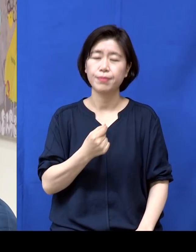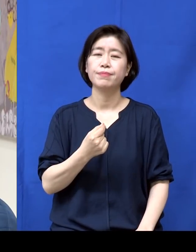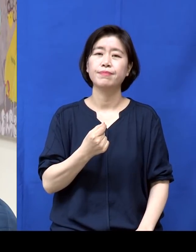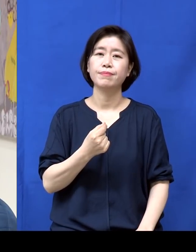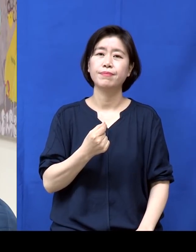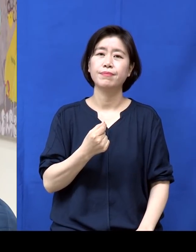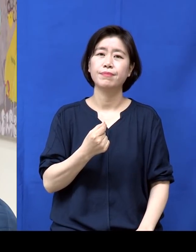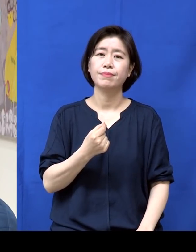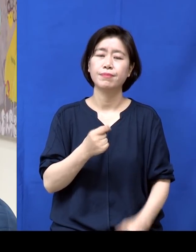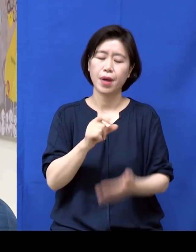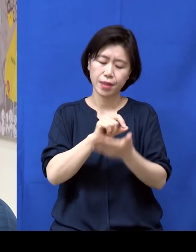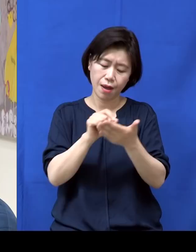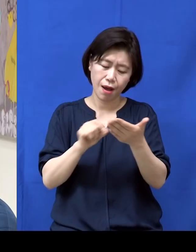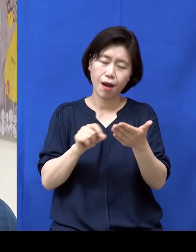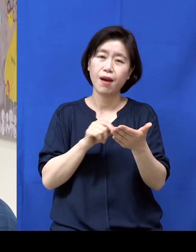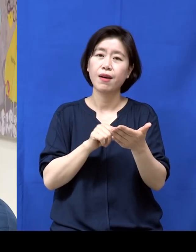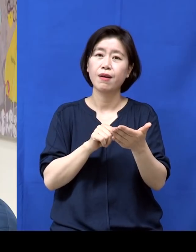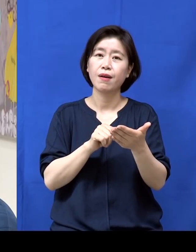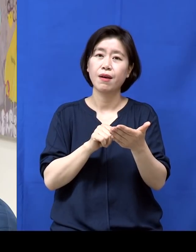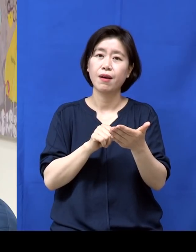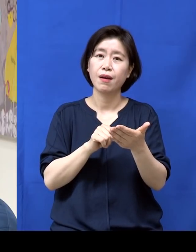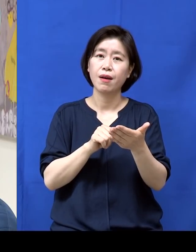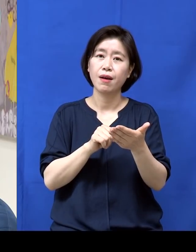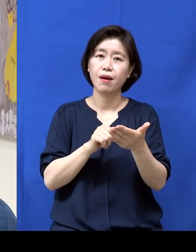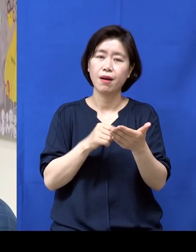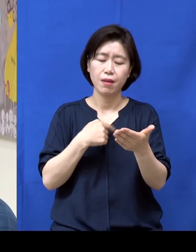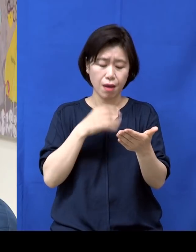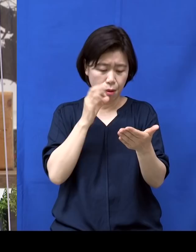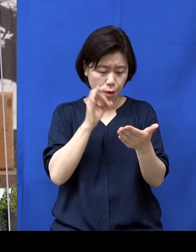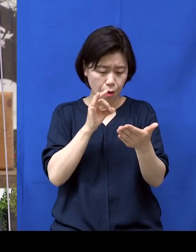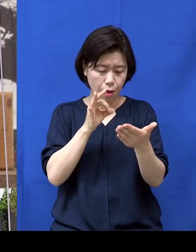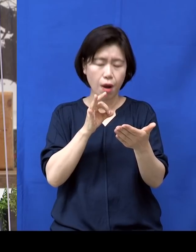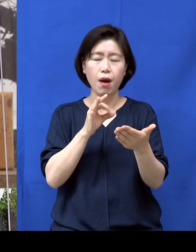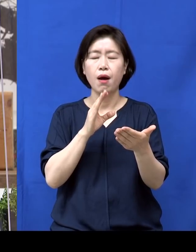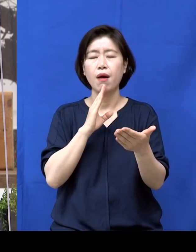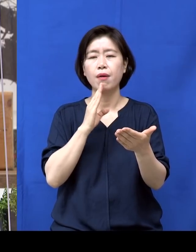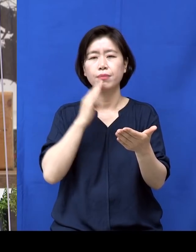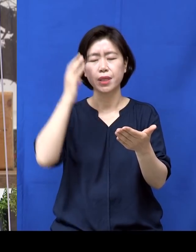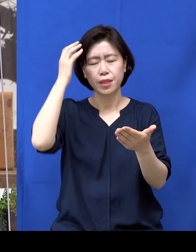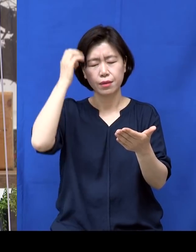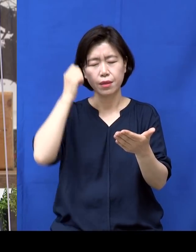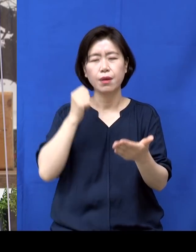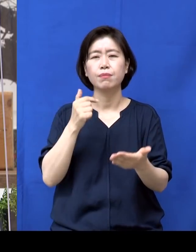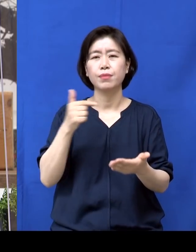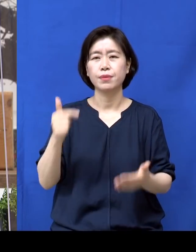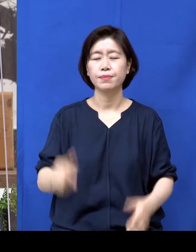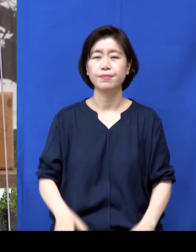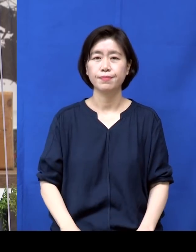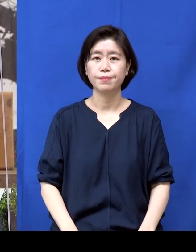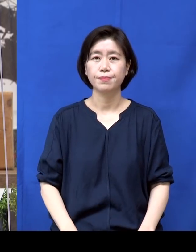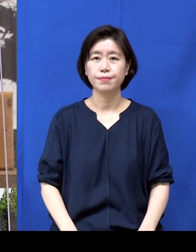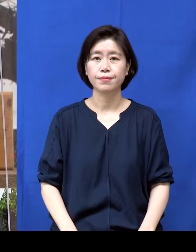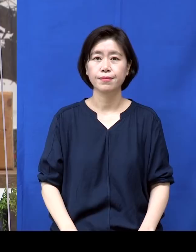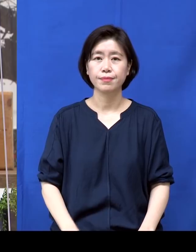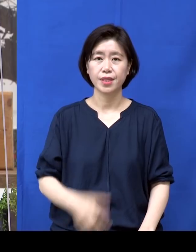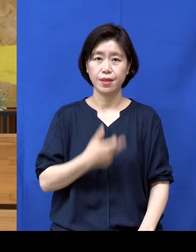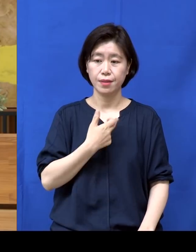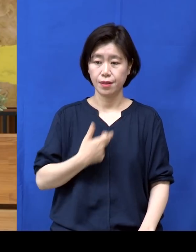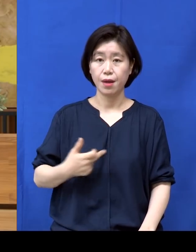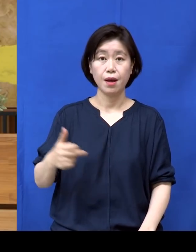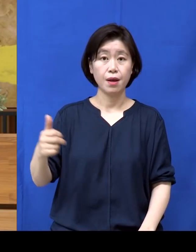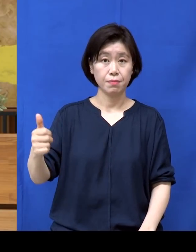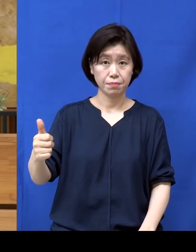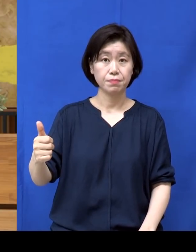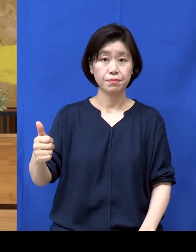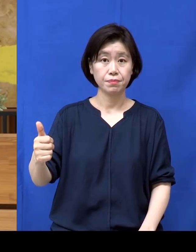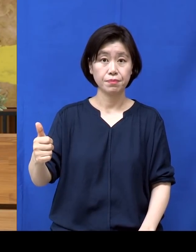그 작은 쪽지가 저한테 큰 기억으로 남아 있습니다. 그렇겠네요. 그 제자의 장례를 치르던 날